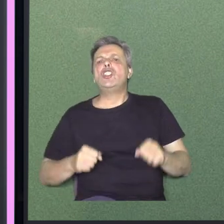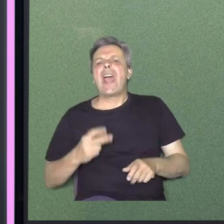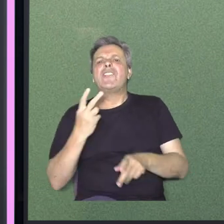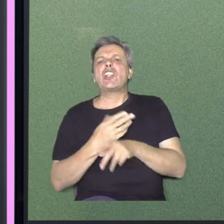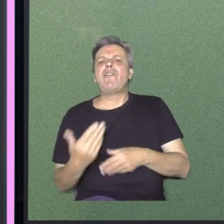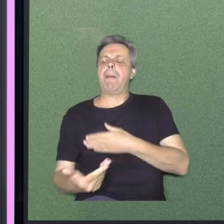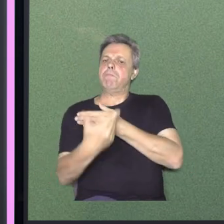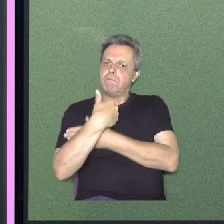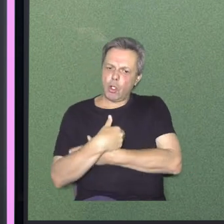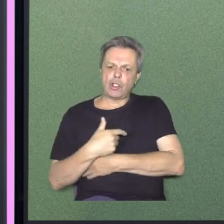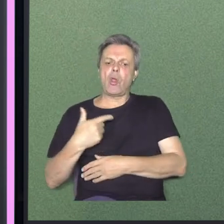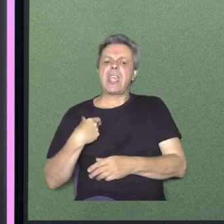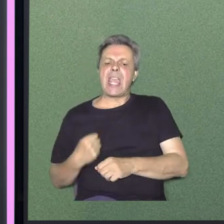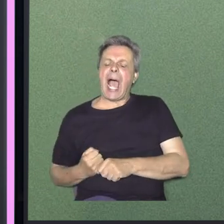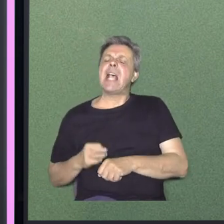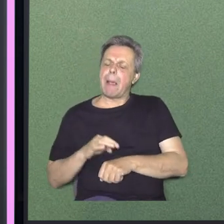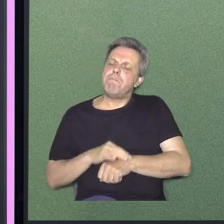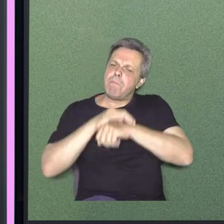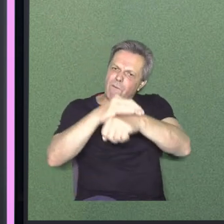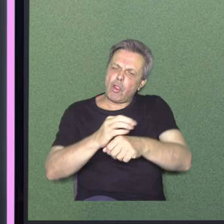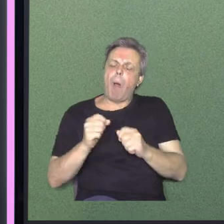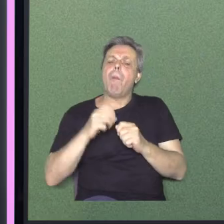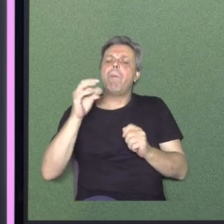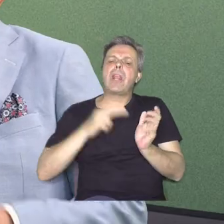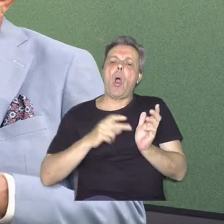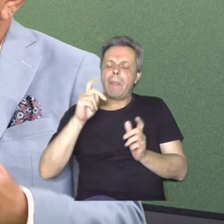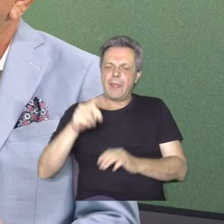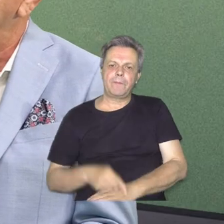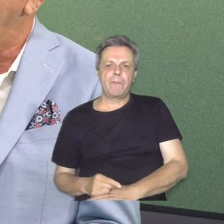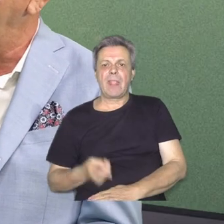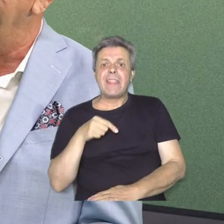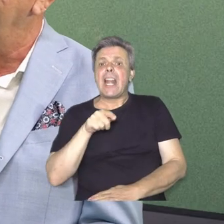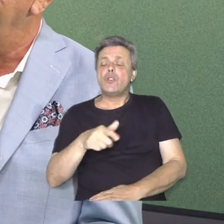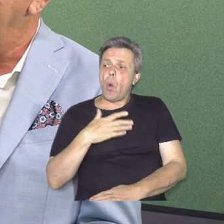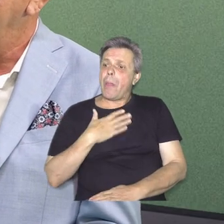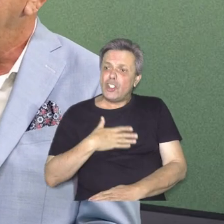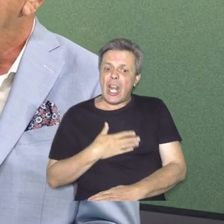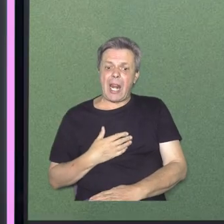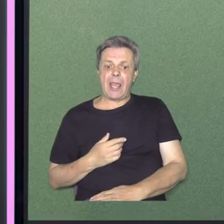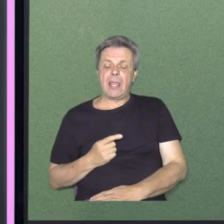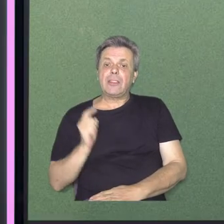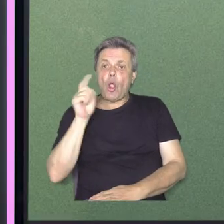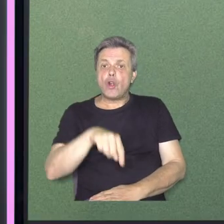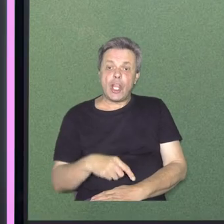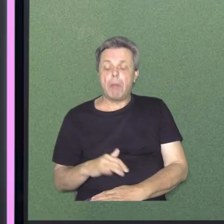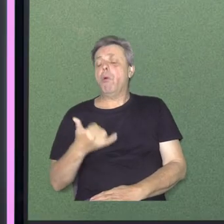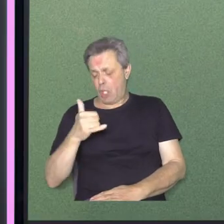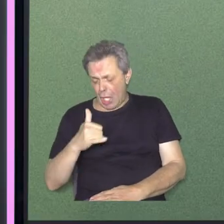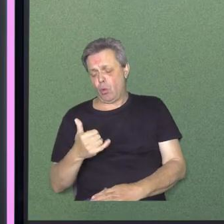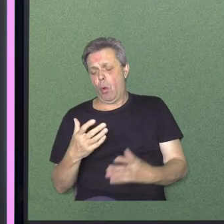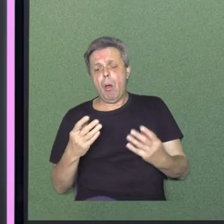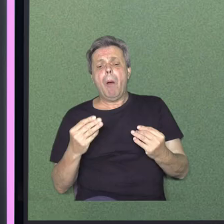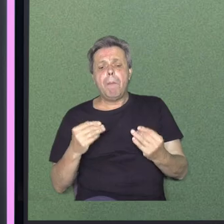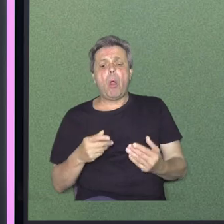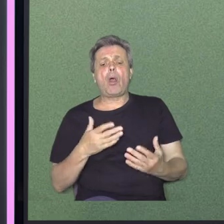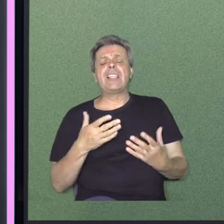šef države k meni došao, ja sam ga vodio na Brione. Jesu li izražavali želju da idu na Brione? Pa jesu. Ja